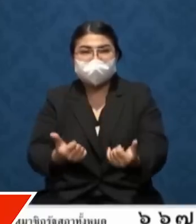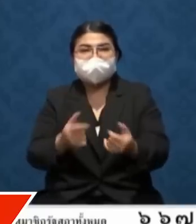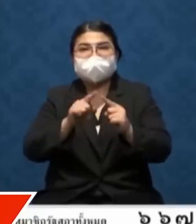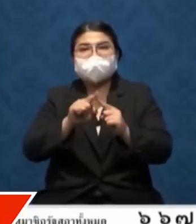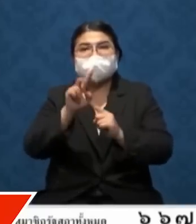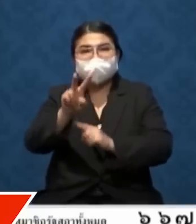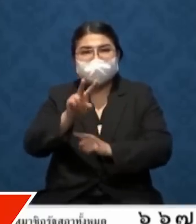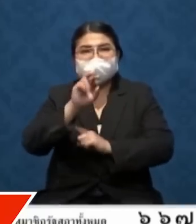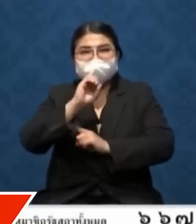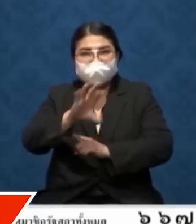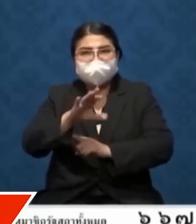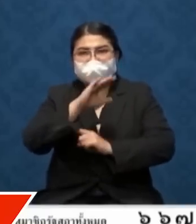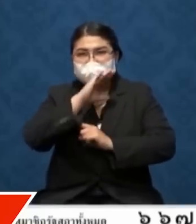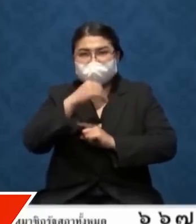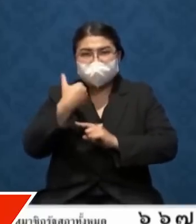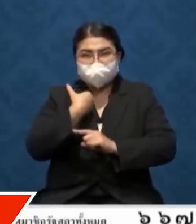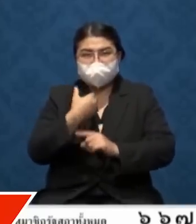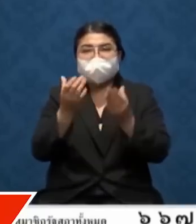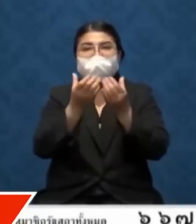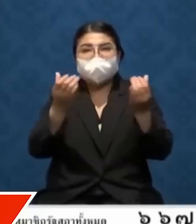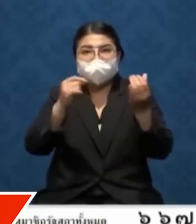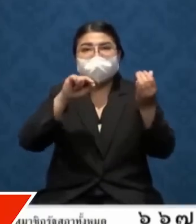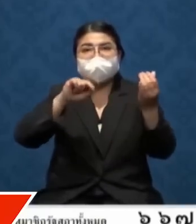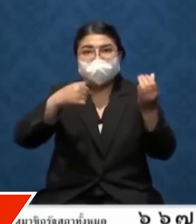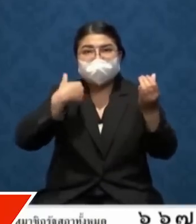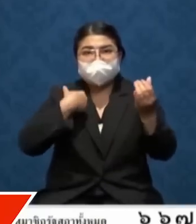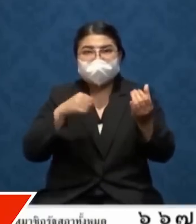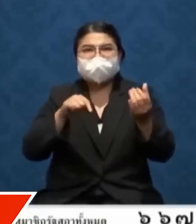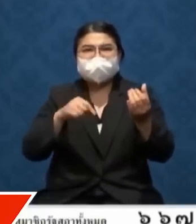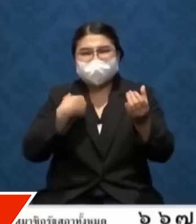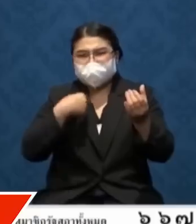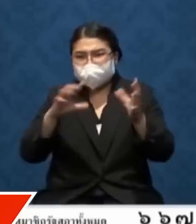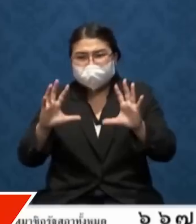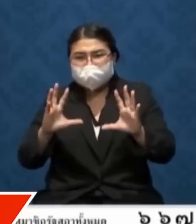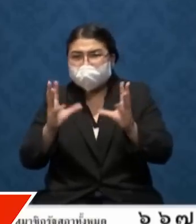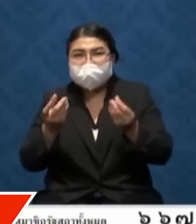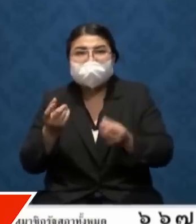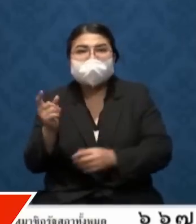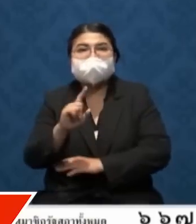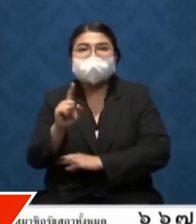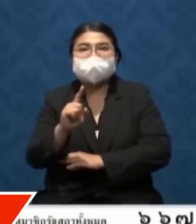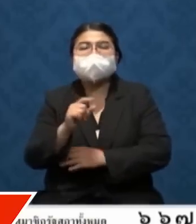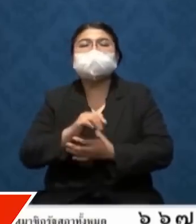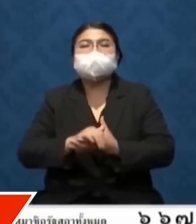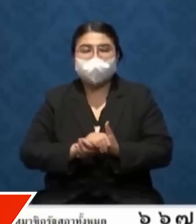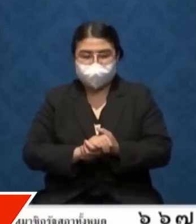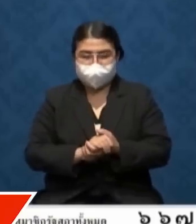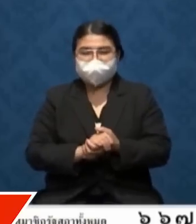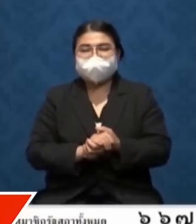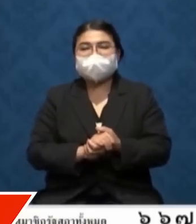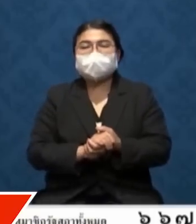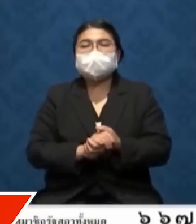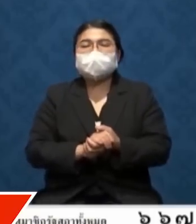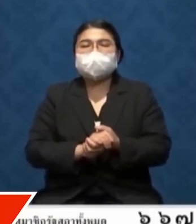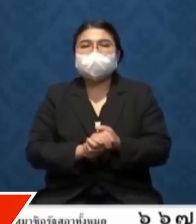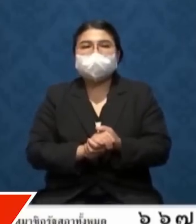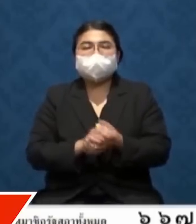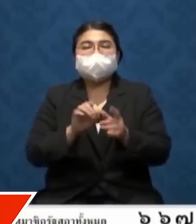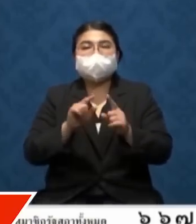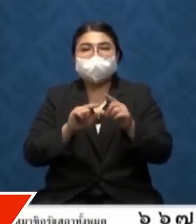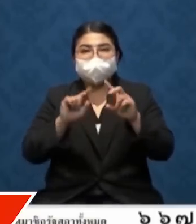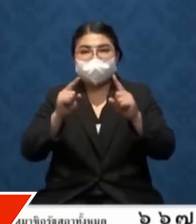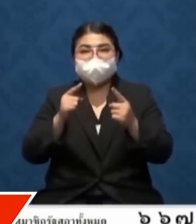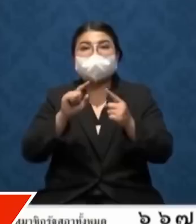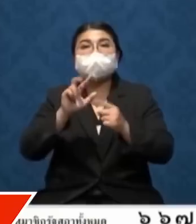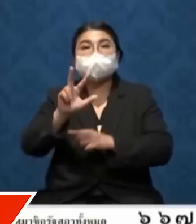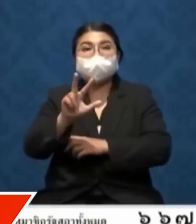ว่าตกโรงบทปัหัดของรกษณรรนูศอ 4 วักนั้นหายไปไหนครับประกาศท 3 ทพูช